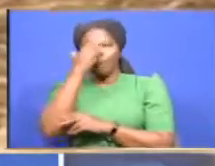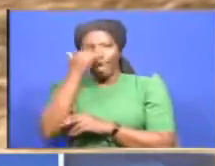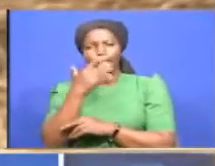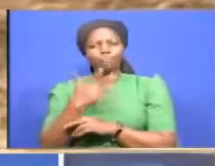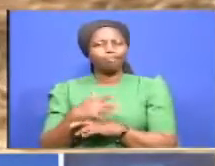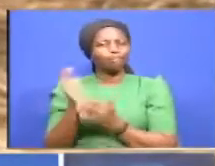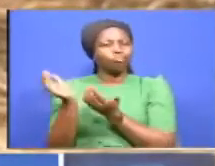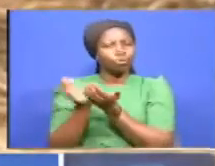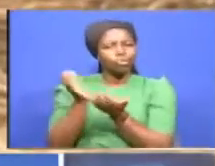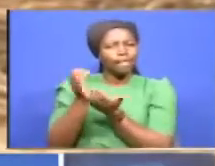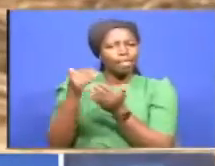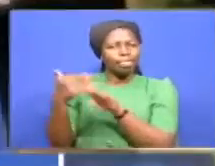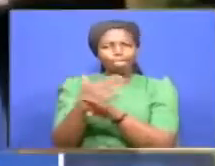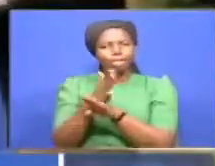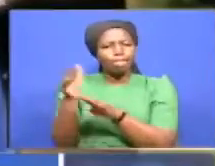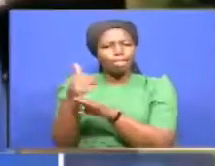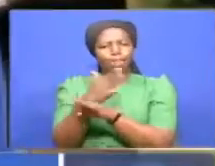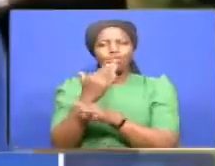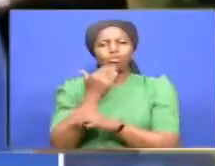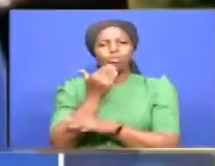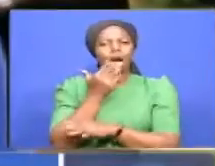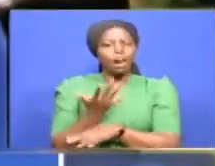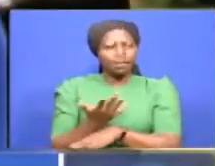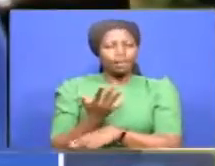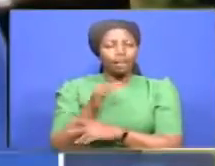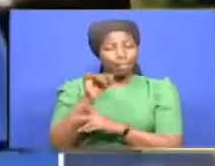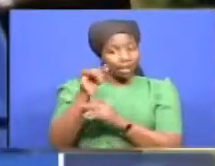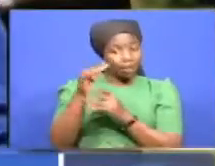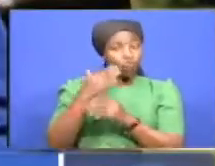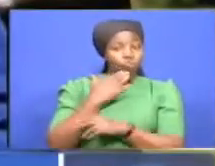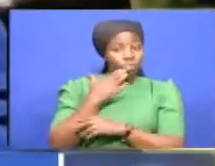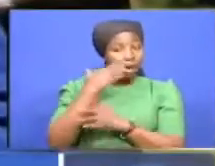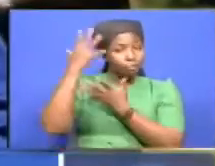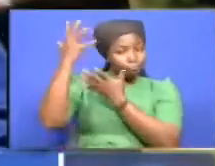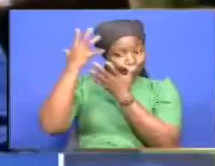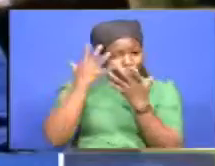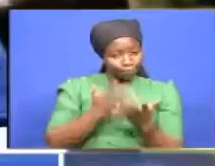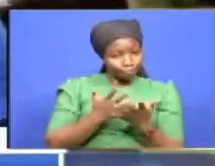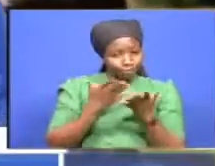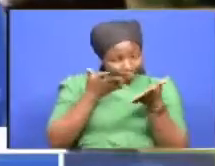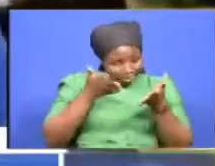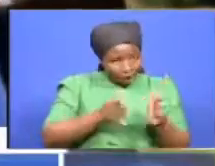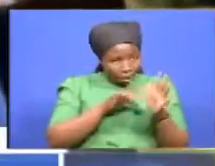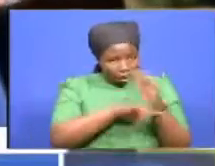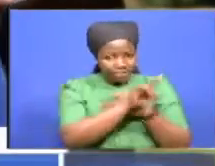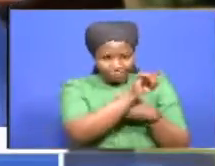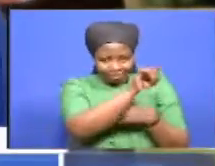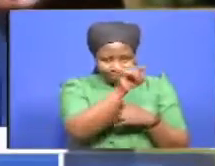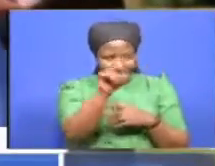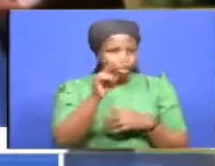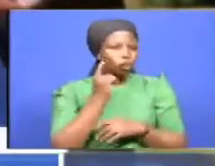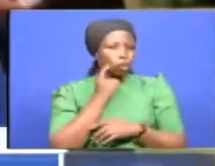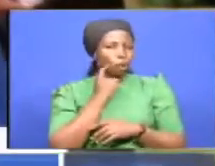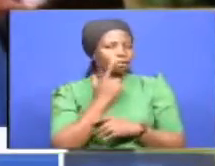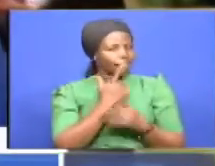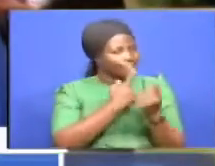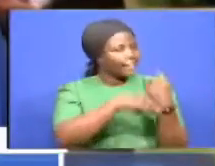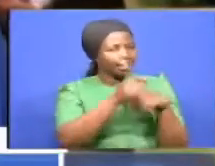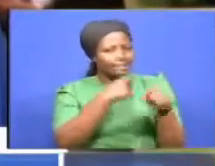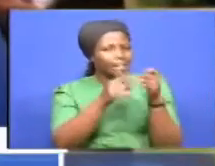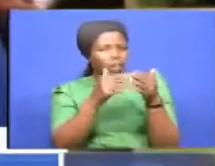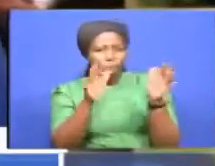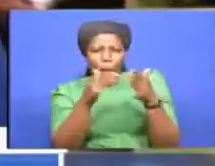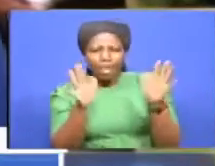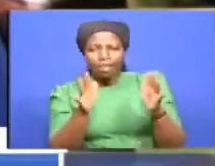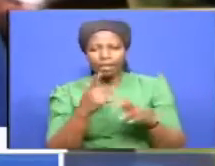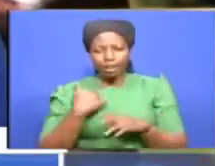ya kimagendo ya sukari. Sukari hii imefika sasa, iko hata katika maduka, iko katika wholesale, inauzwa wazi.